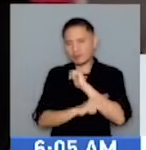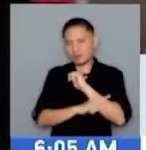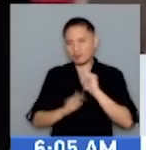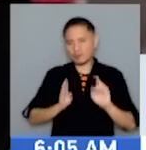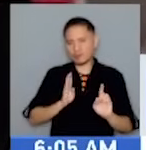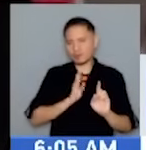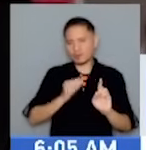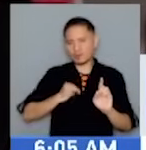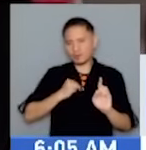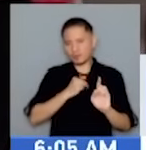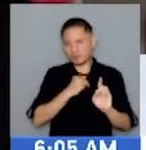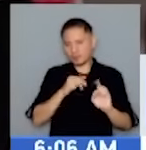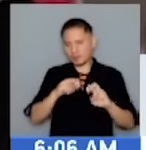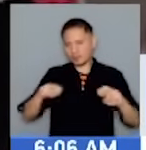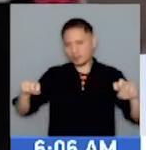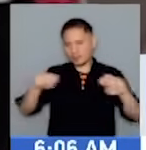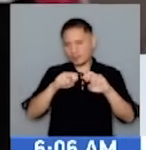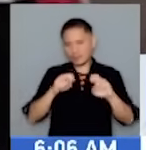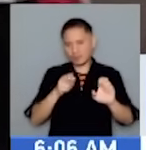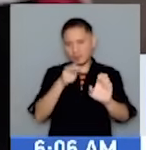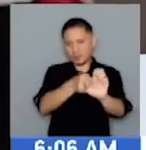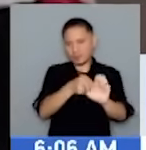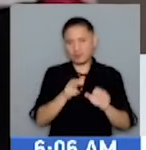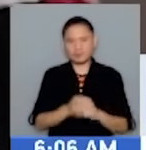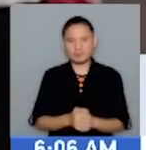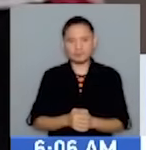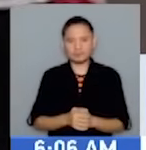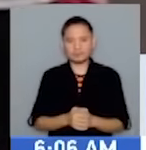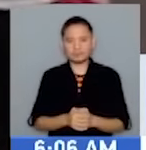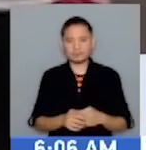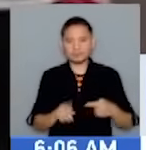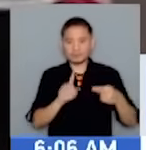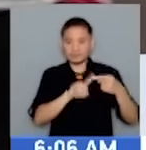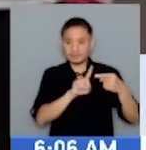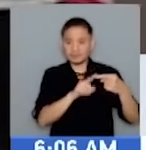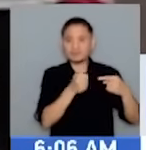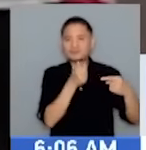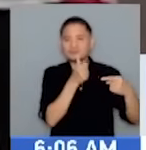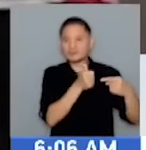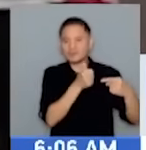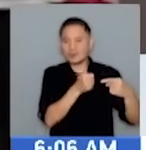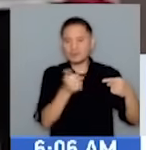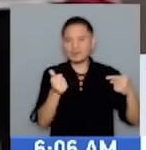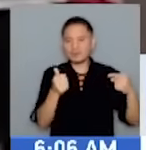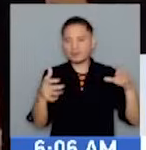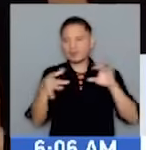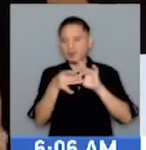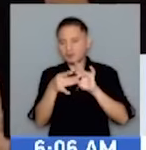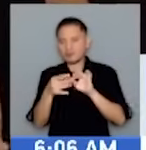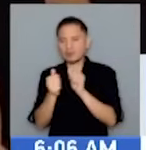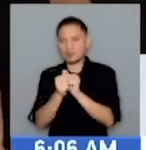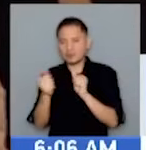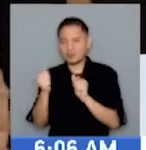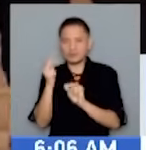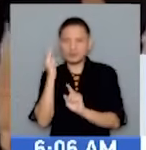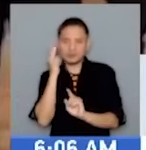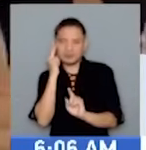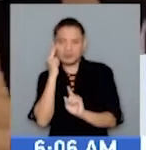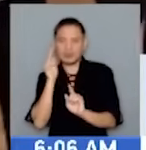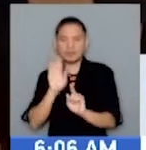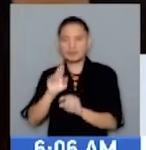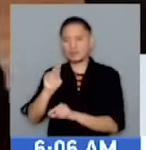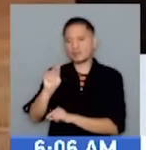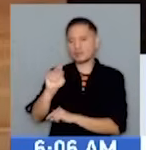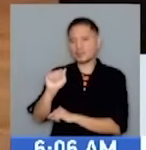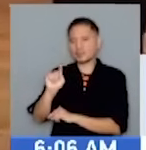Si Dayang Hirang ay isang kilalang kaalyado ng mga Duterte at dating miyembro ng Nationalista Party. Ilan naman sa board member